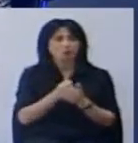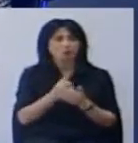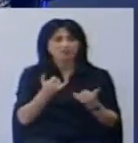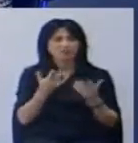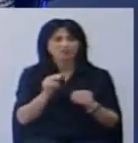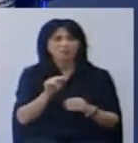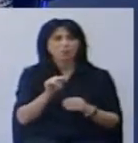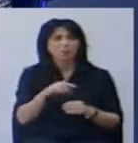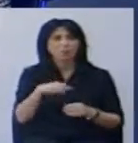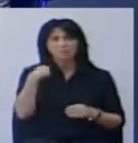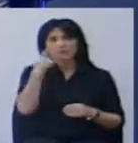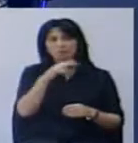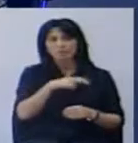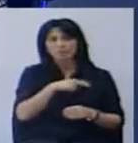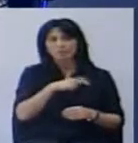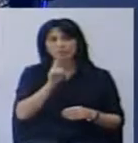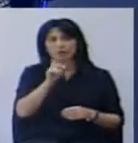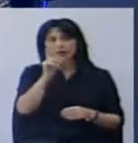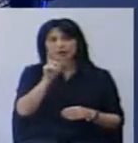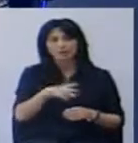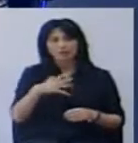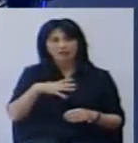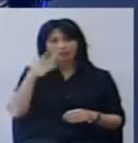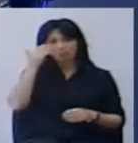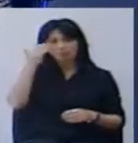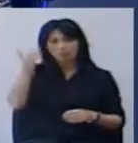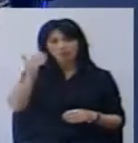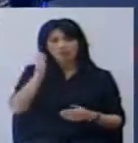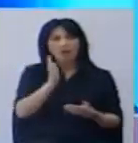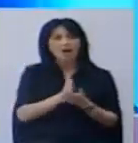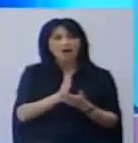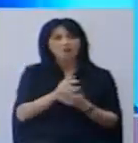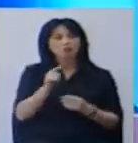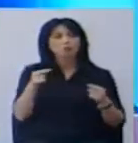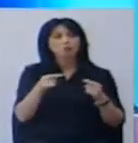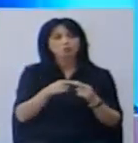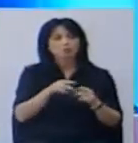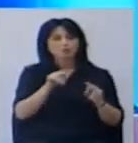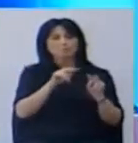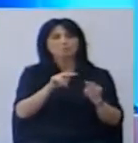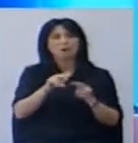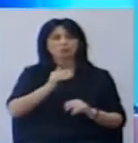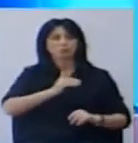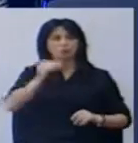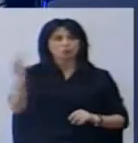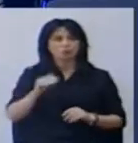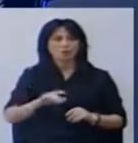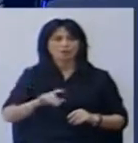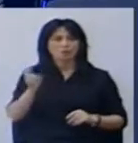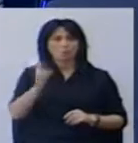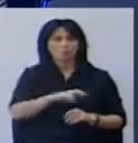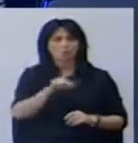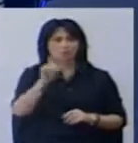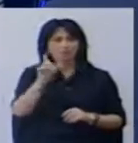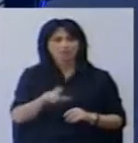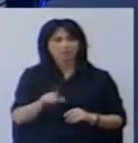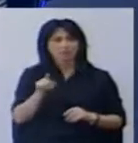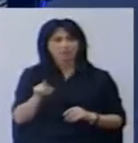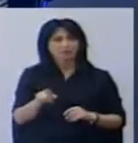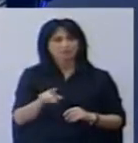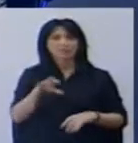დღევანდელი ფოთის მაჟორიტარი დეპუტატობის კანდიდატი ქართული ოცნებიდან გახლავთ ზუსტად მაკონტროლებლების ხაზით მოსული ადამიანი